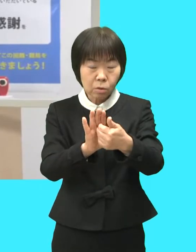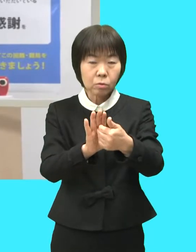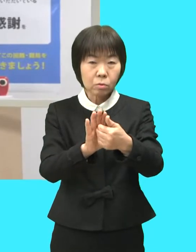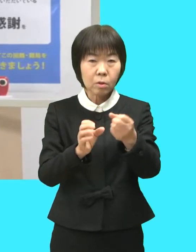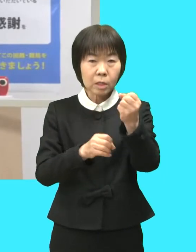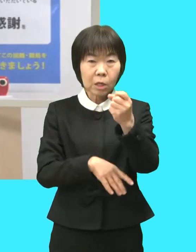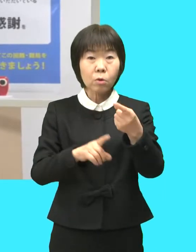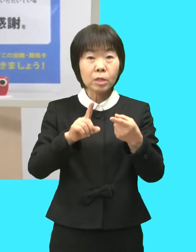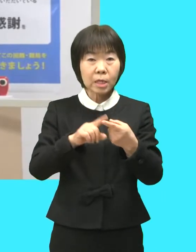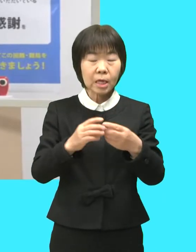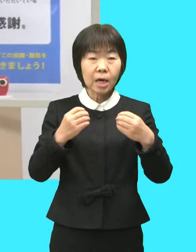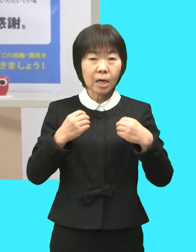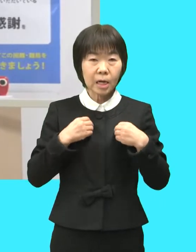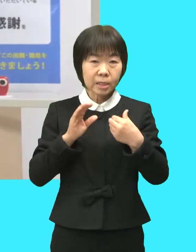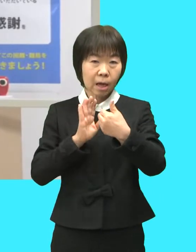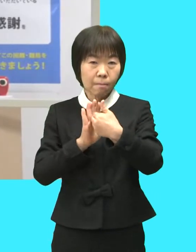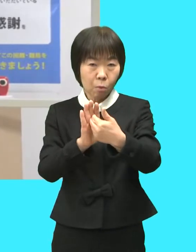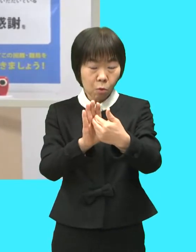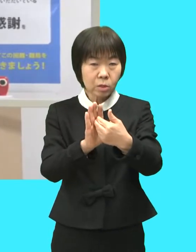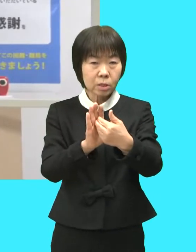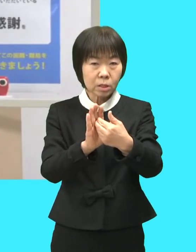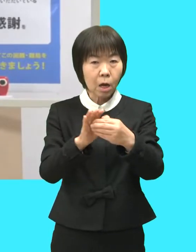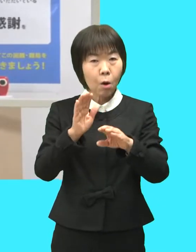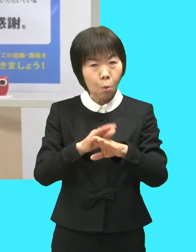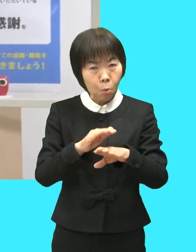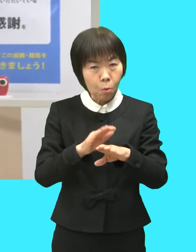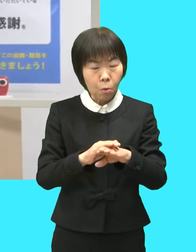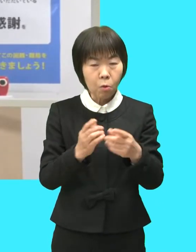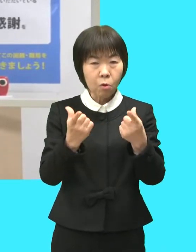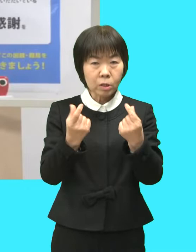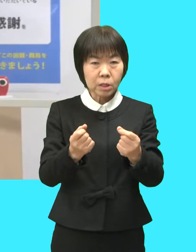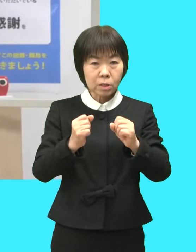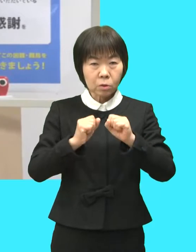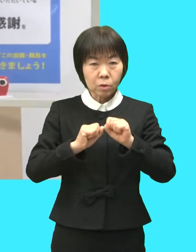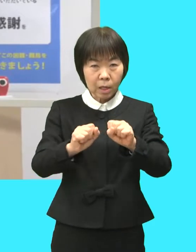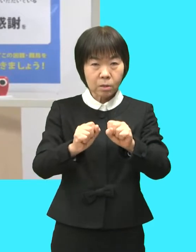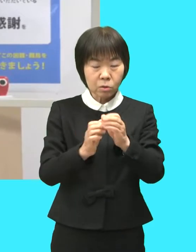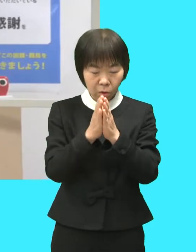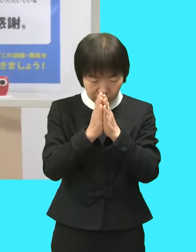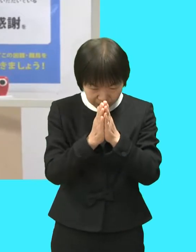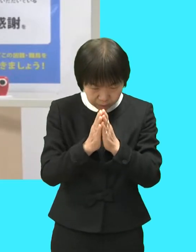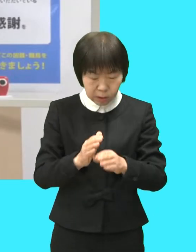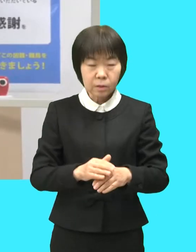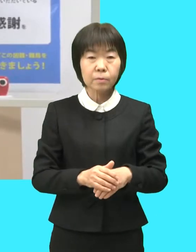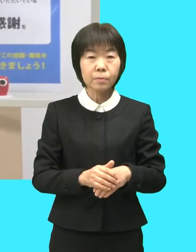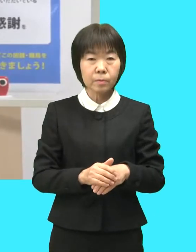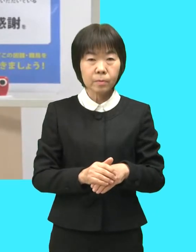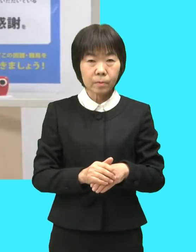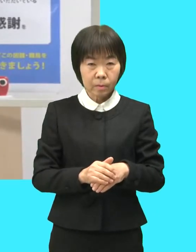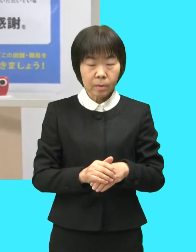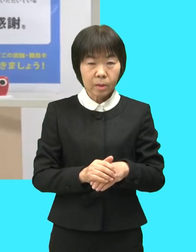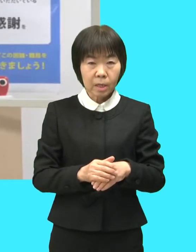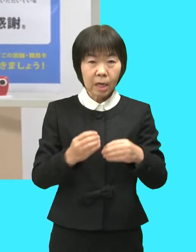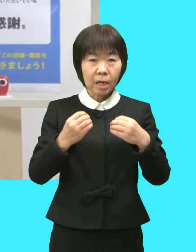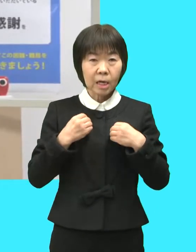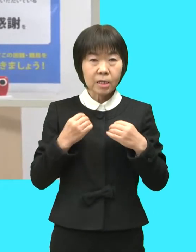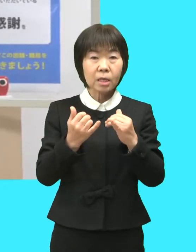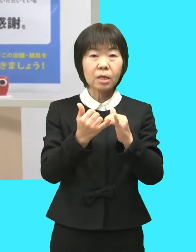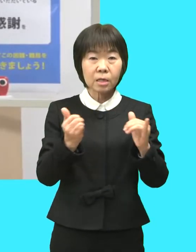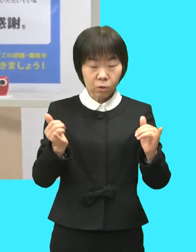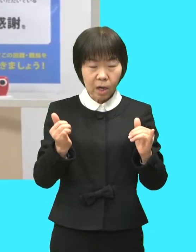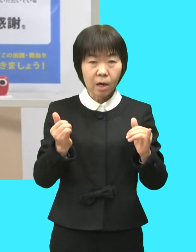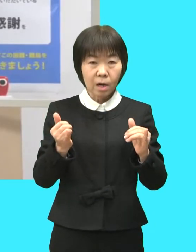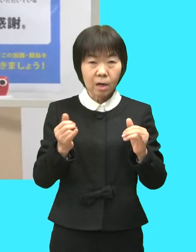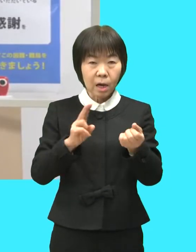基本的な感染防止対策の徹底をお願いいたします。また感染された方